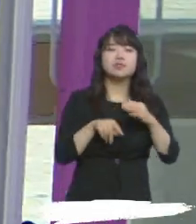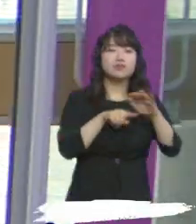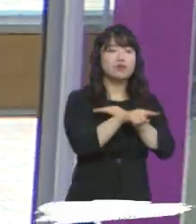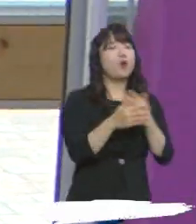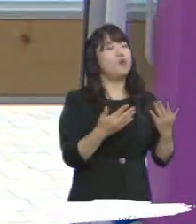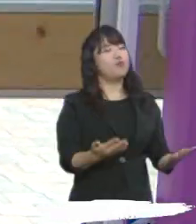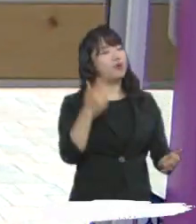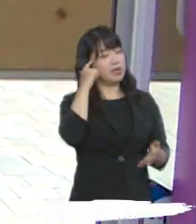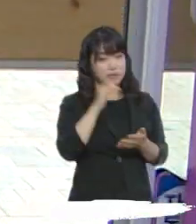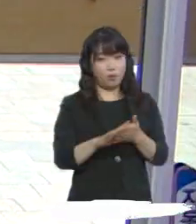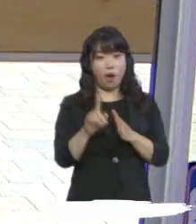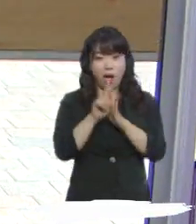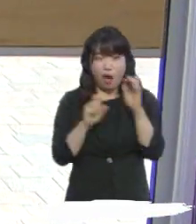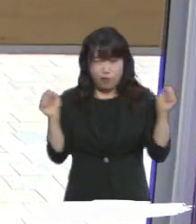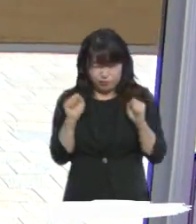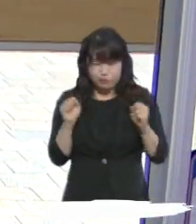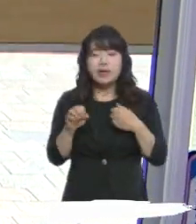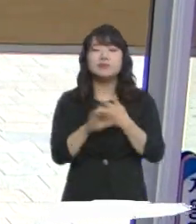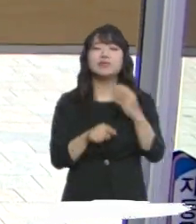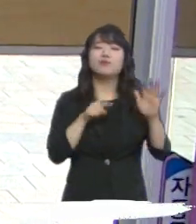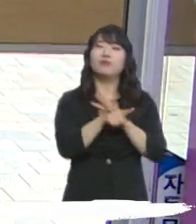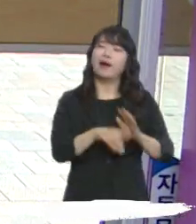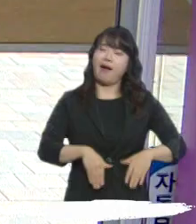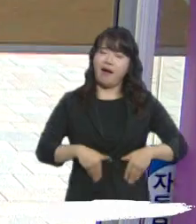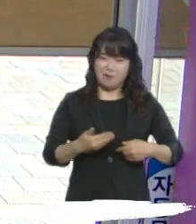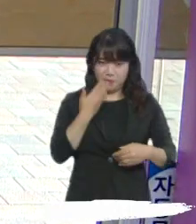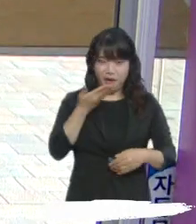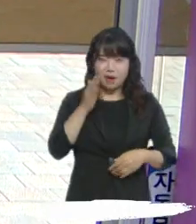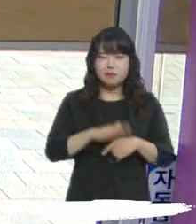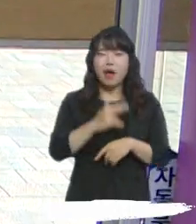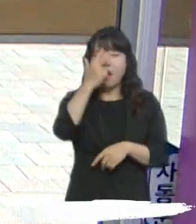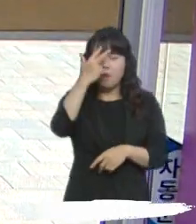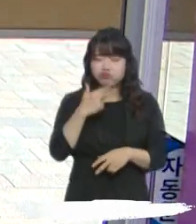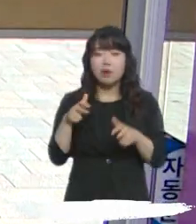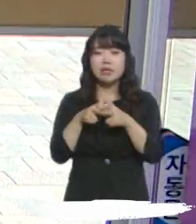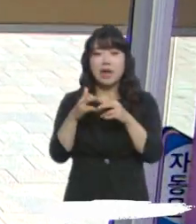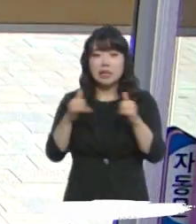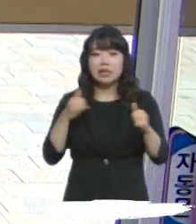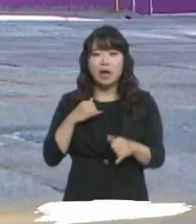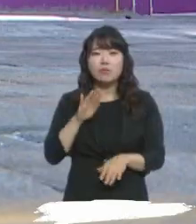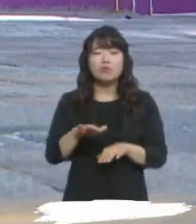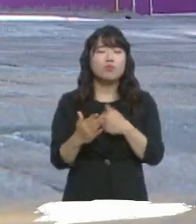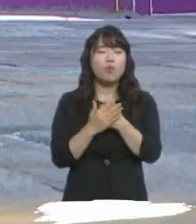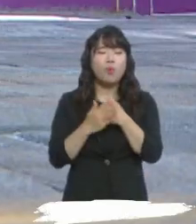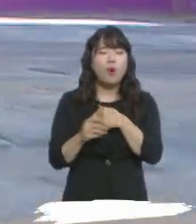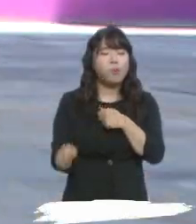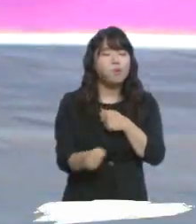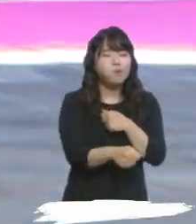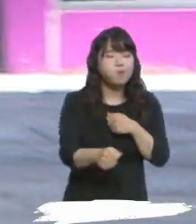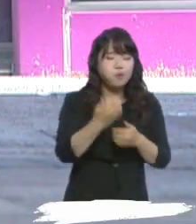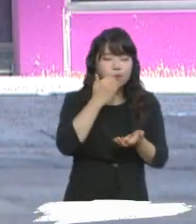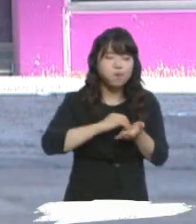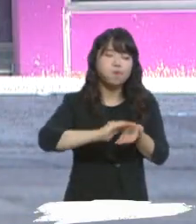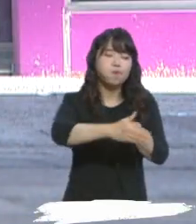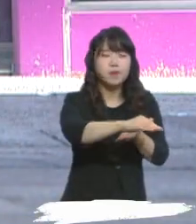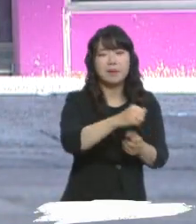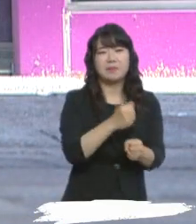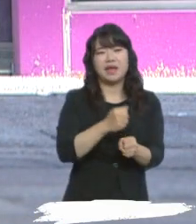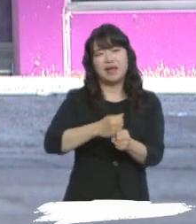수 있는 편리성을 갖췄지만 시각장애인들의 접근을 도울 점자 보도블록 연결은 되어 있지